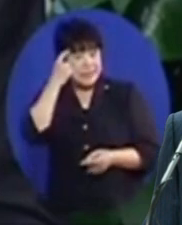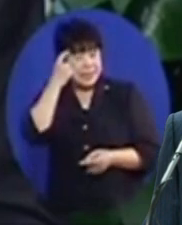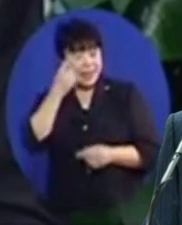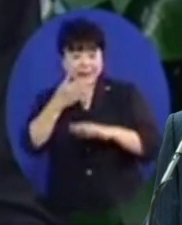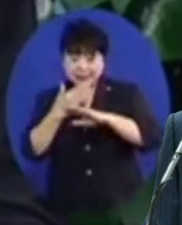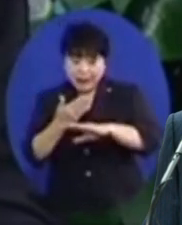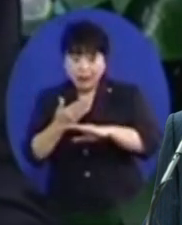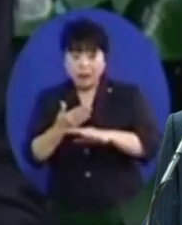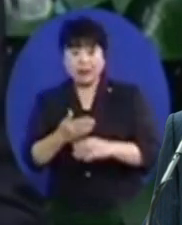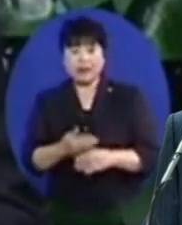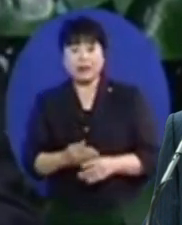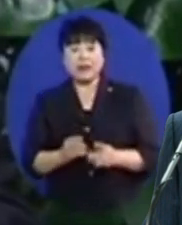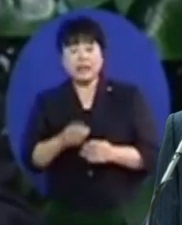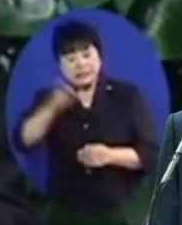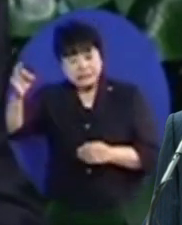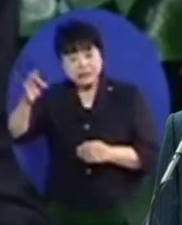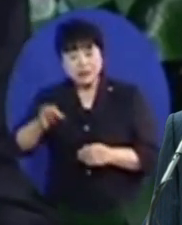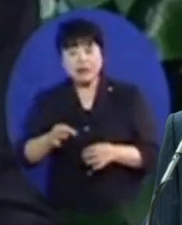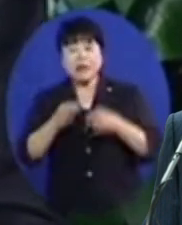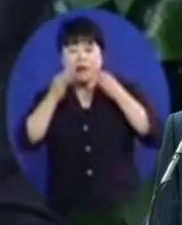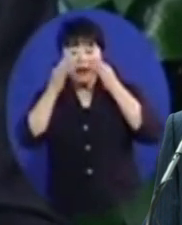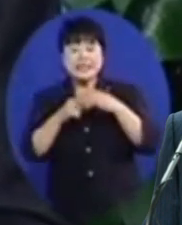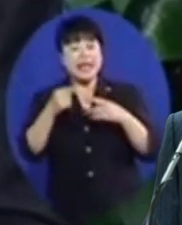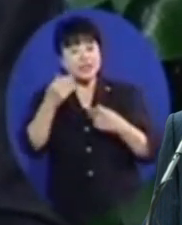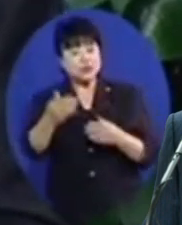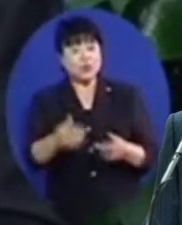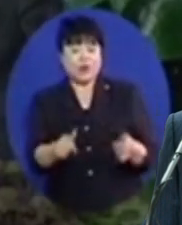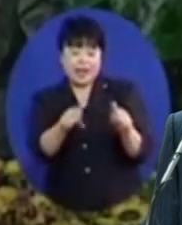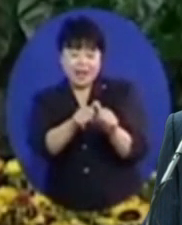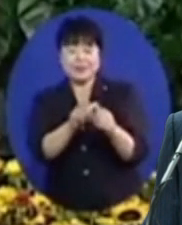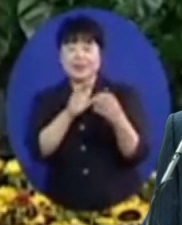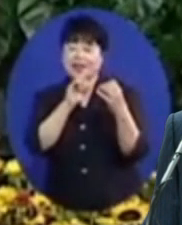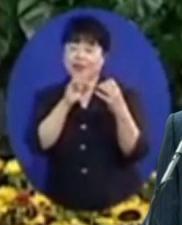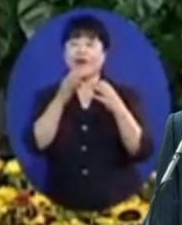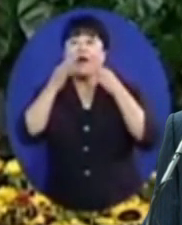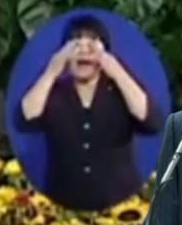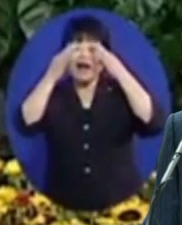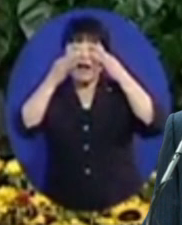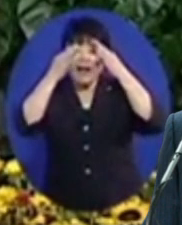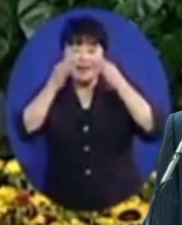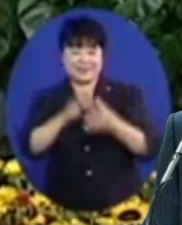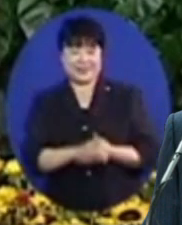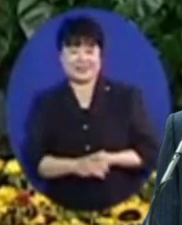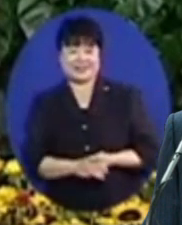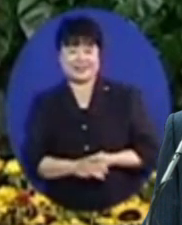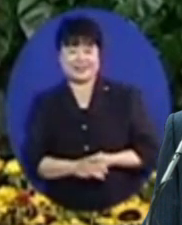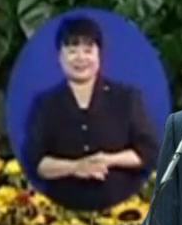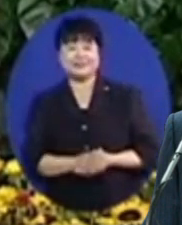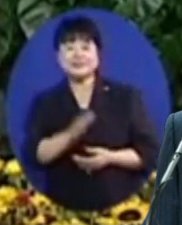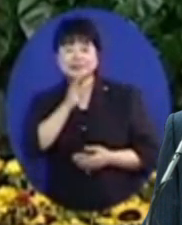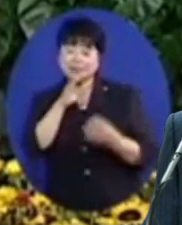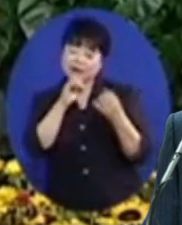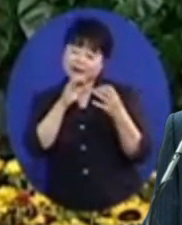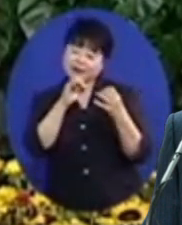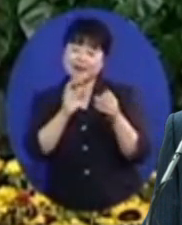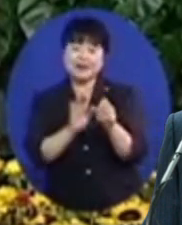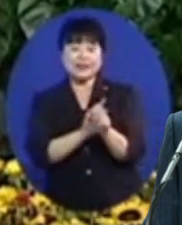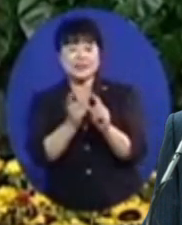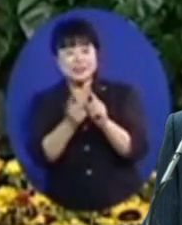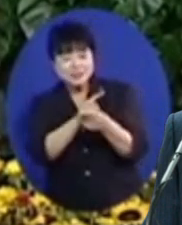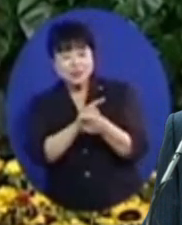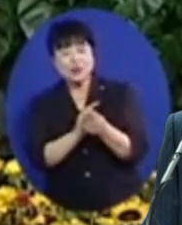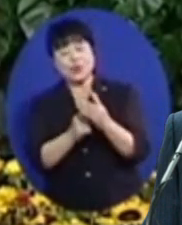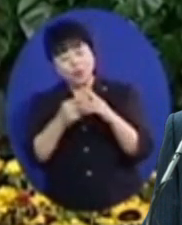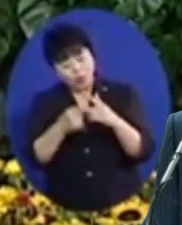다를 수 있다는 것을 인정하고 최대한 이해하고 함께 대화하도록 노력합니다. 이해와 대화를 할 때 상대의 사정을 더욱